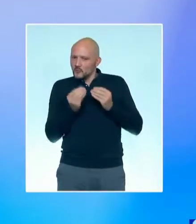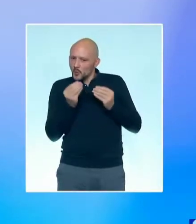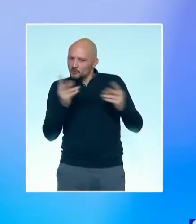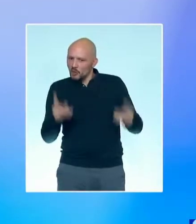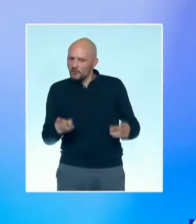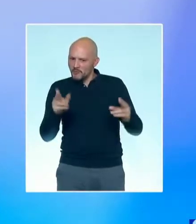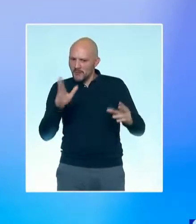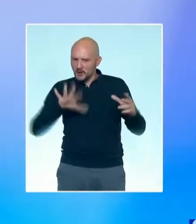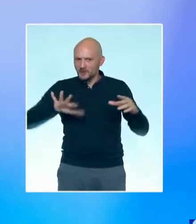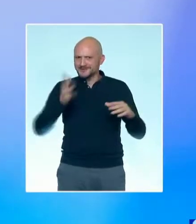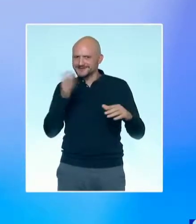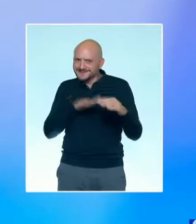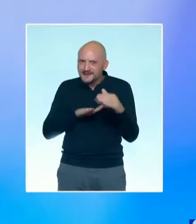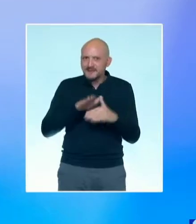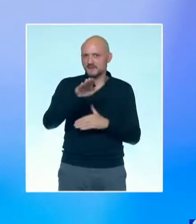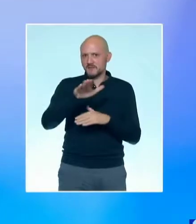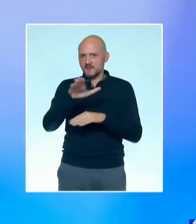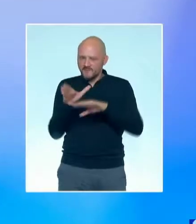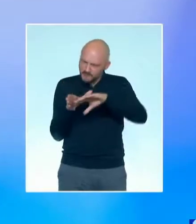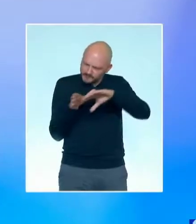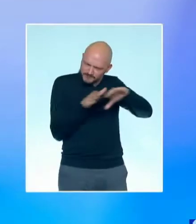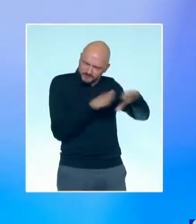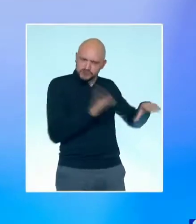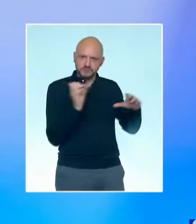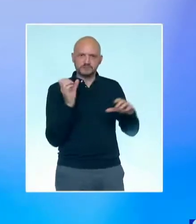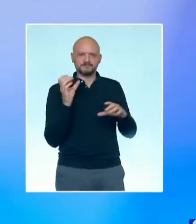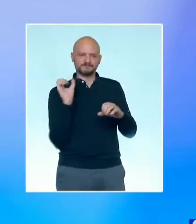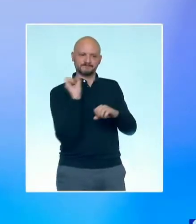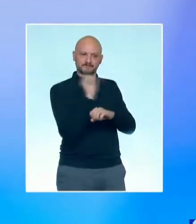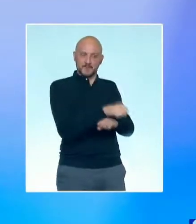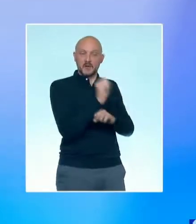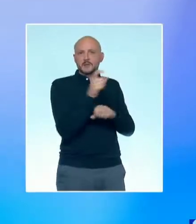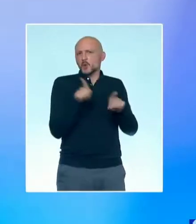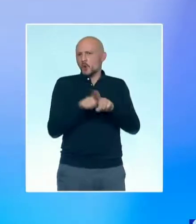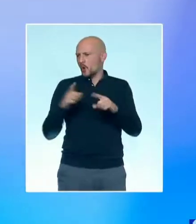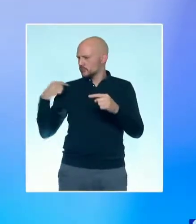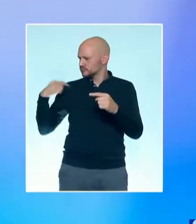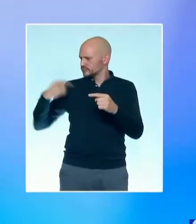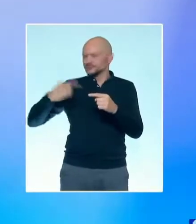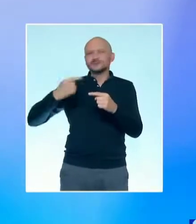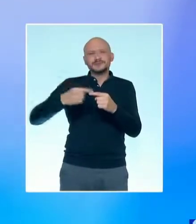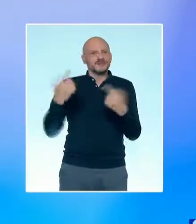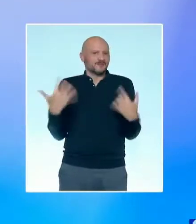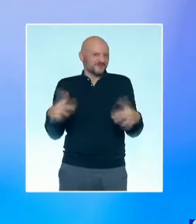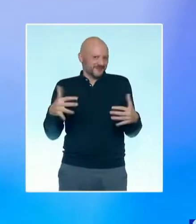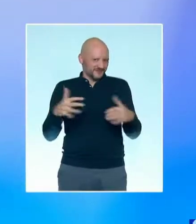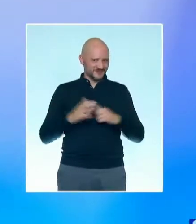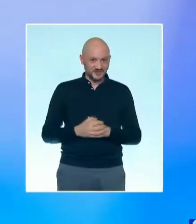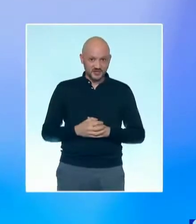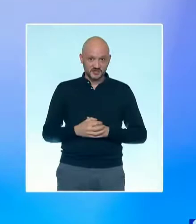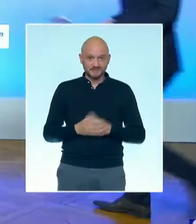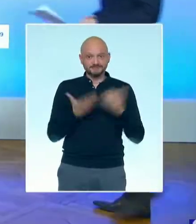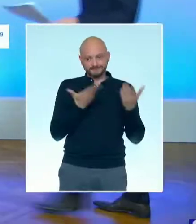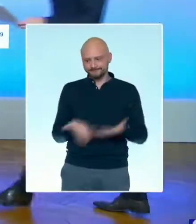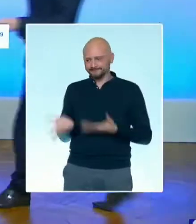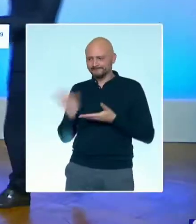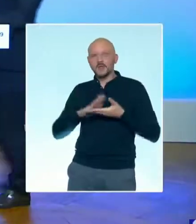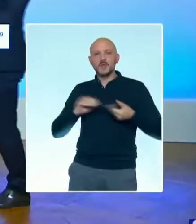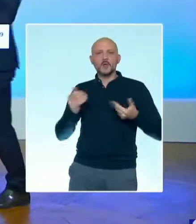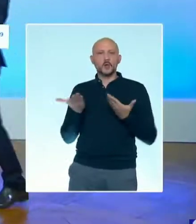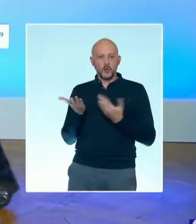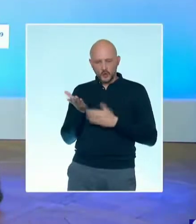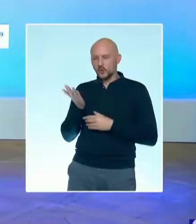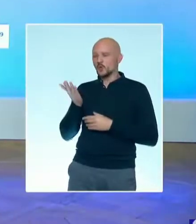vague comme nous avons réussi. Mais non, justement, il ne faut pas qu'ils laissent les bureaux de vote. S'ils les laissent, je cède la parole à monsieur, ils vont perdre. S'ils les